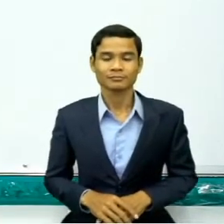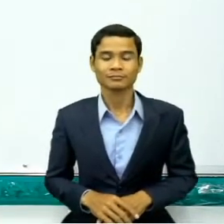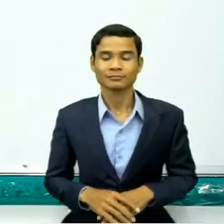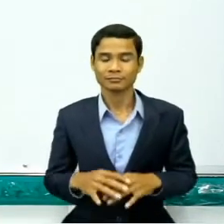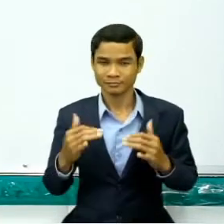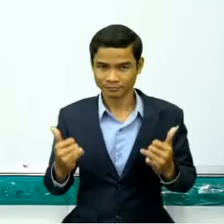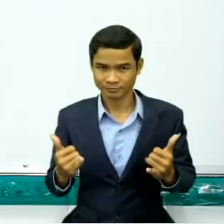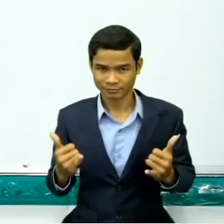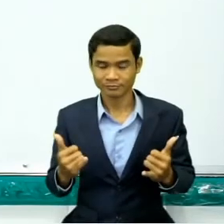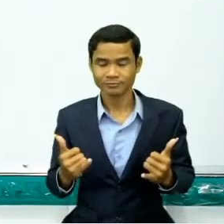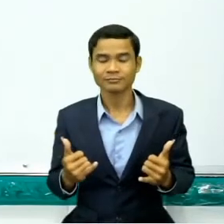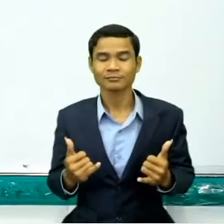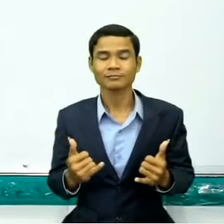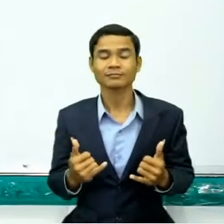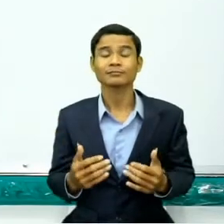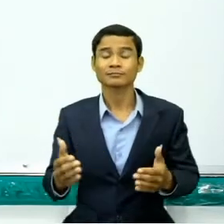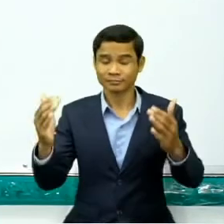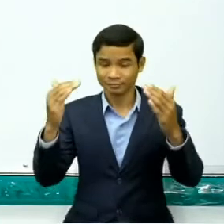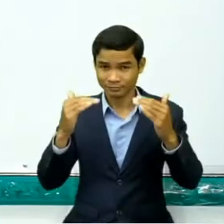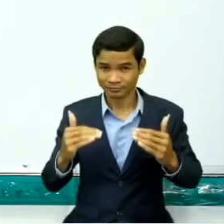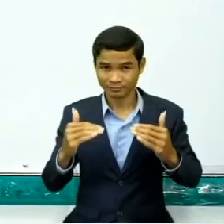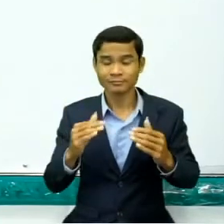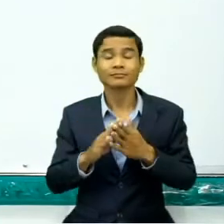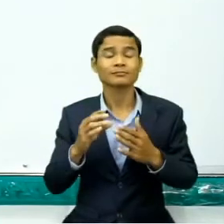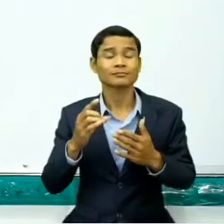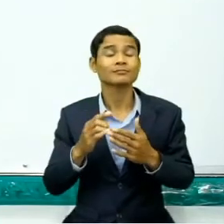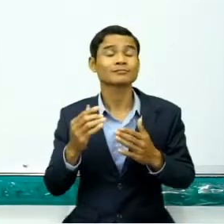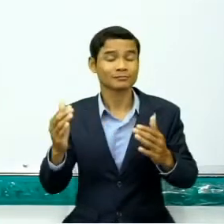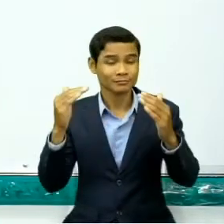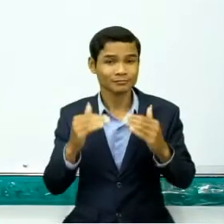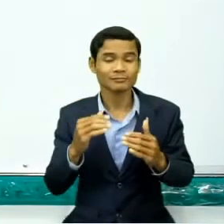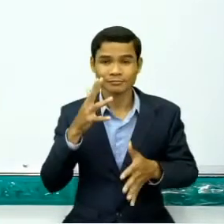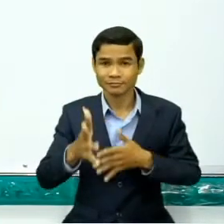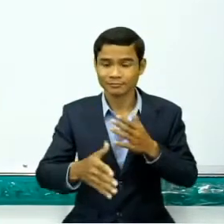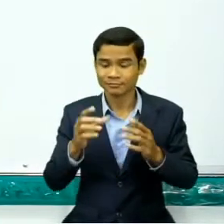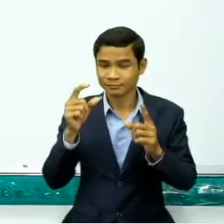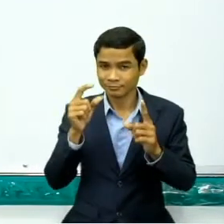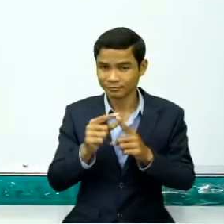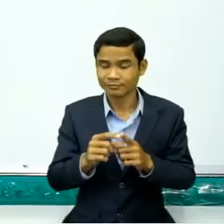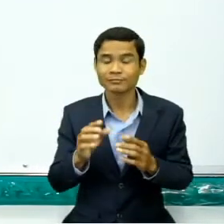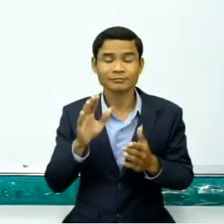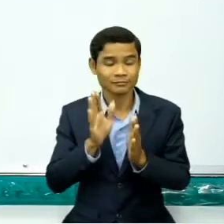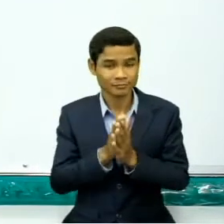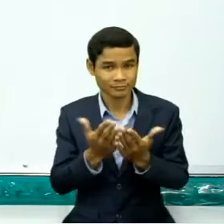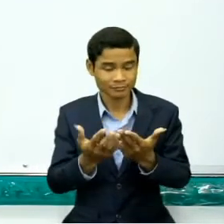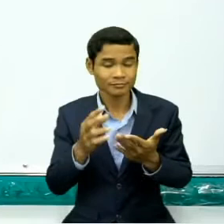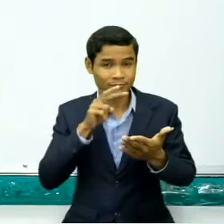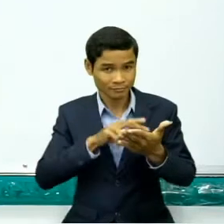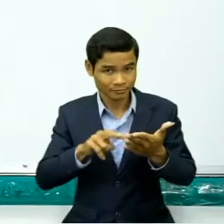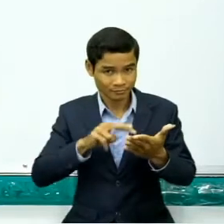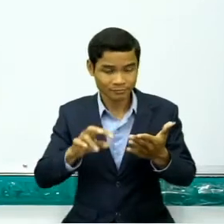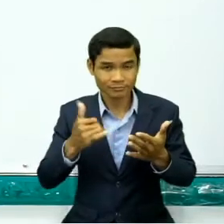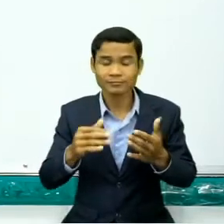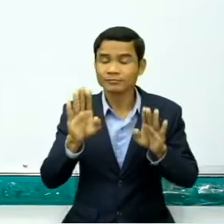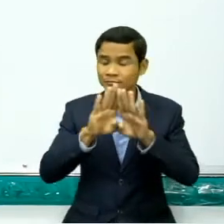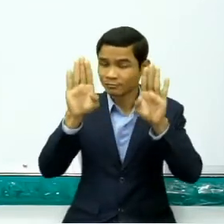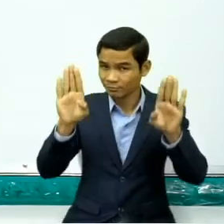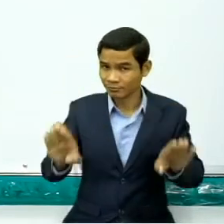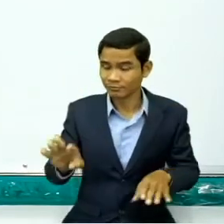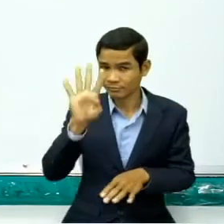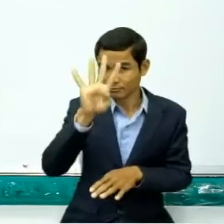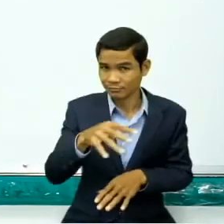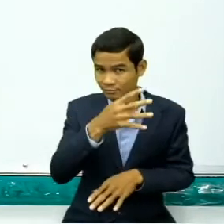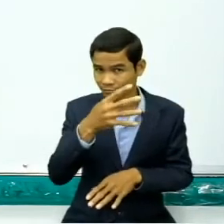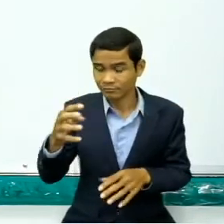cha hai lau jeung មកបកហាត់អានពាក្យនៅក្នុងសិភើក៏ដូចជានៅលើតារាងលើក្តារខៀនបន្តទៀតណា